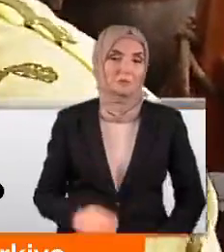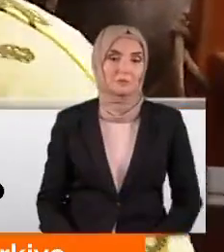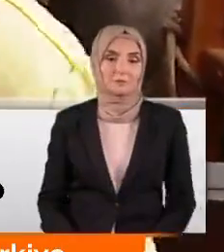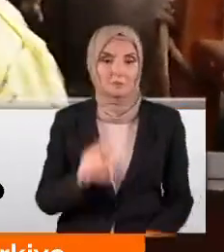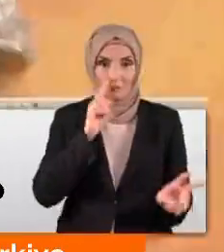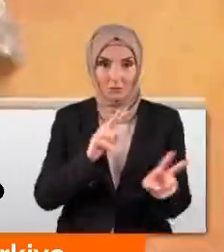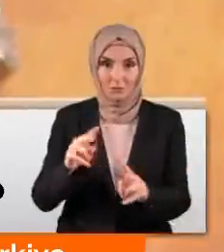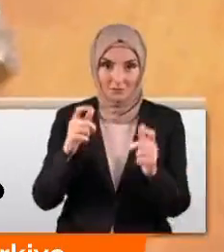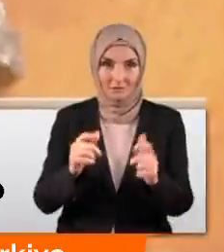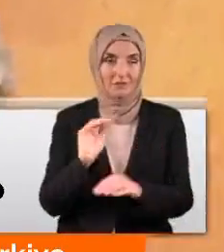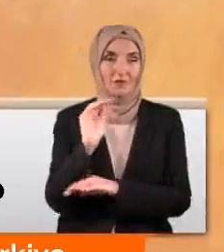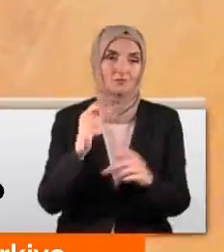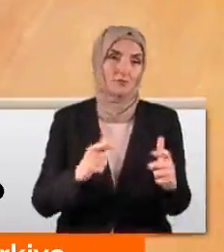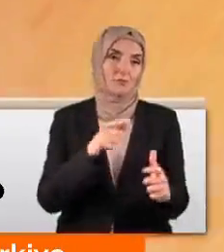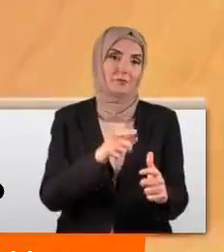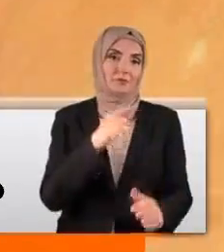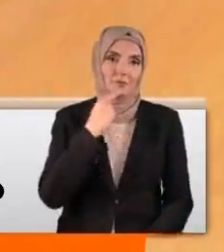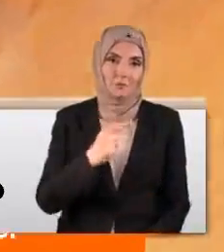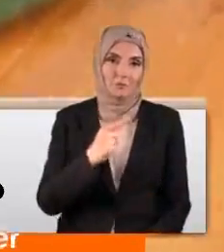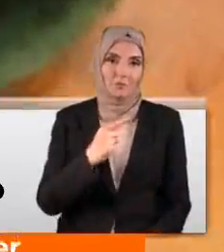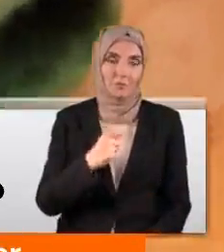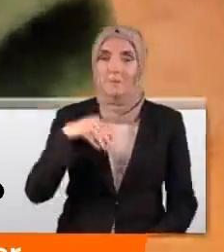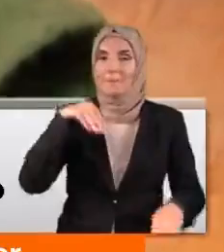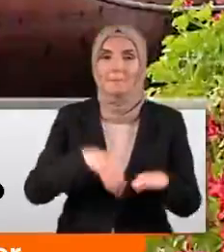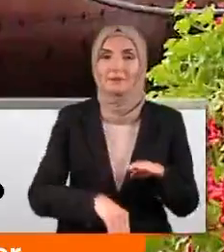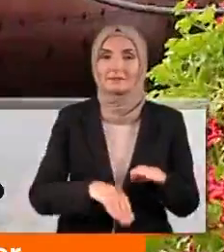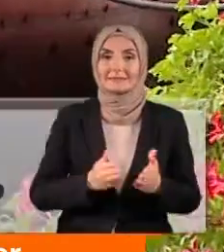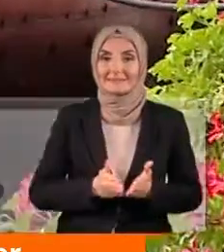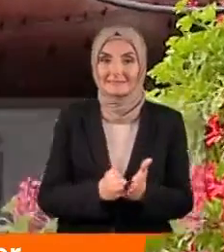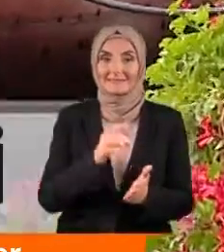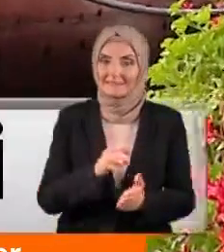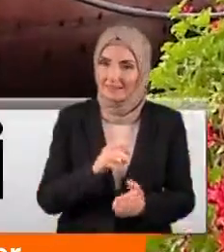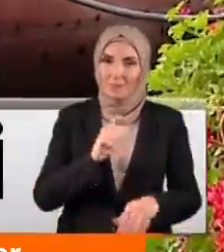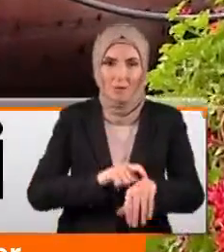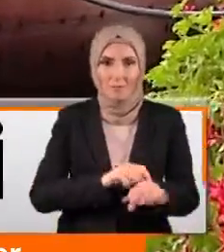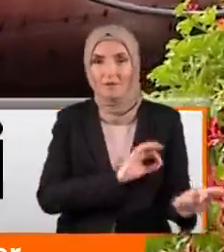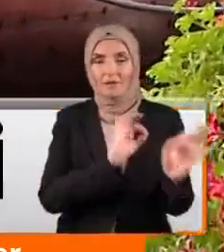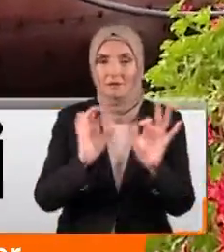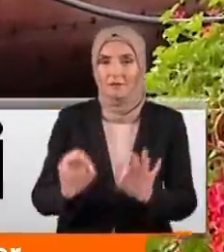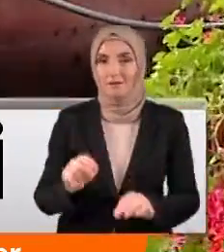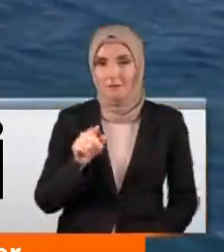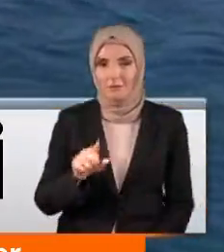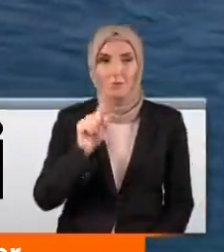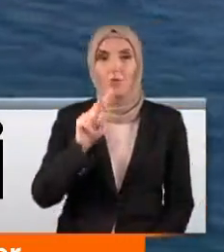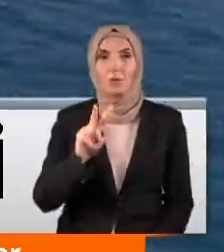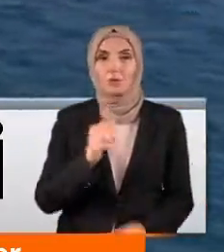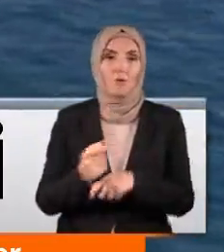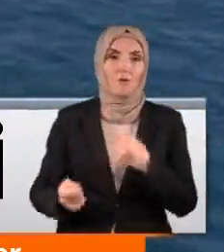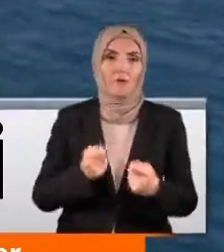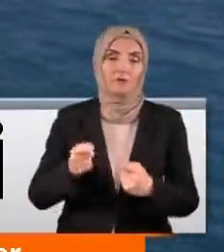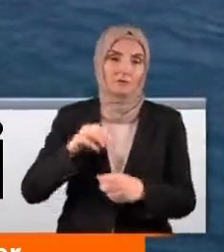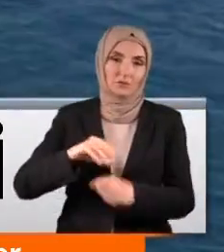yaşam alanları. Batan Viking gemisinin birebir kopyası olan Saga Farman gemisi 12 mürettebatıyla